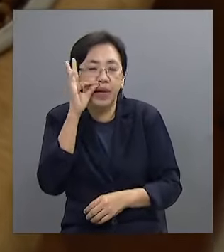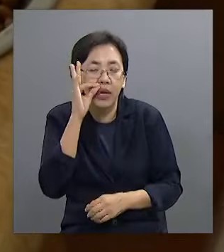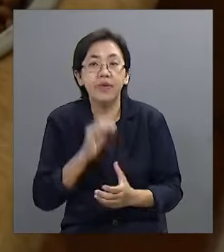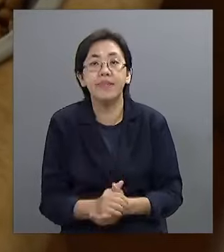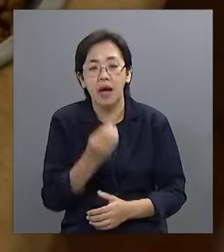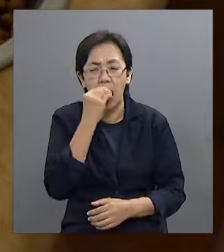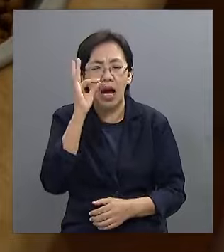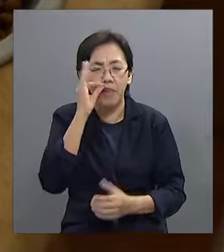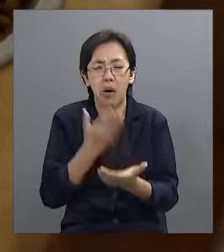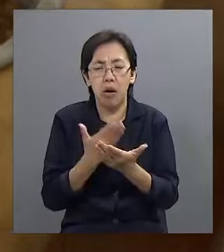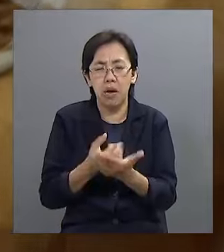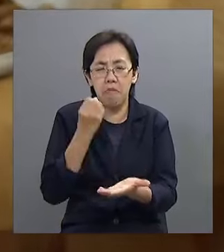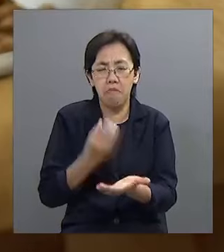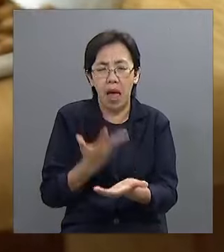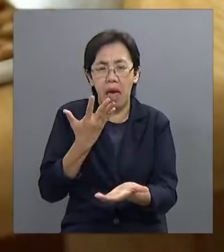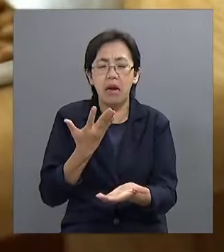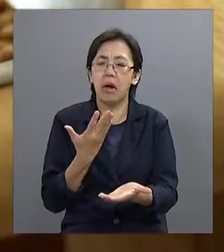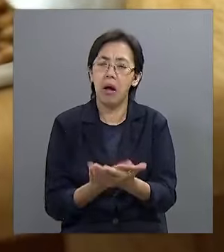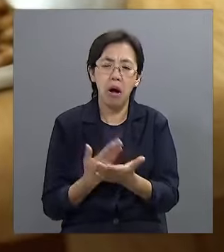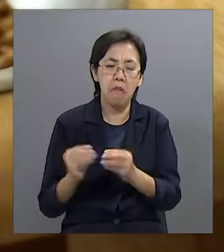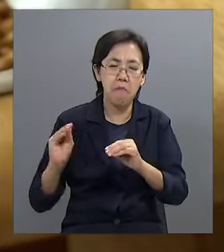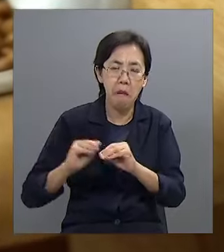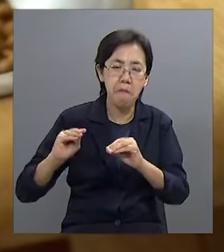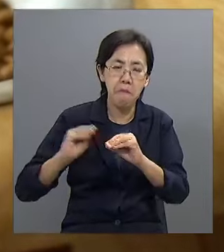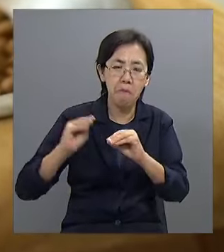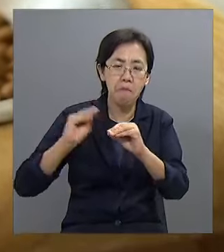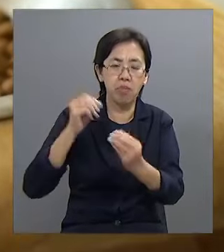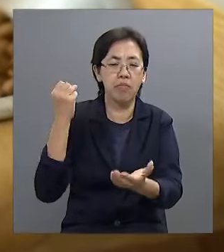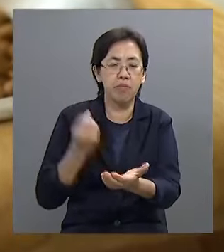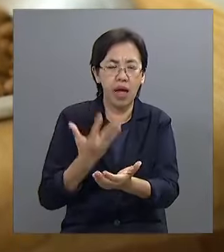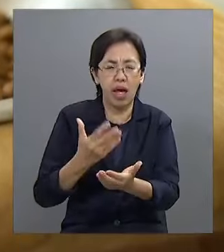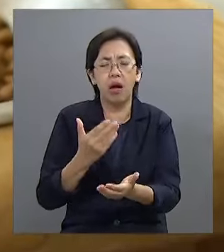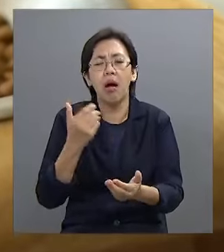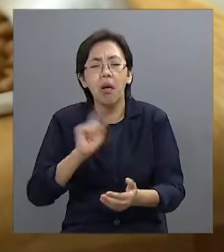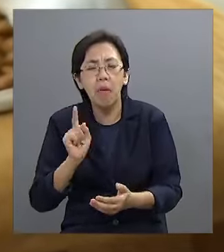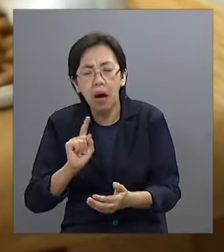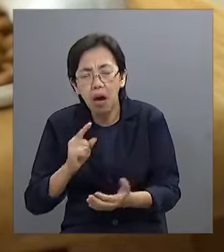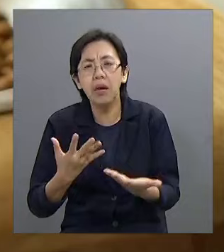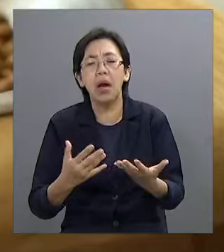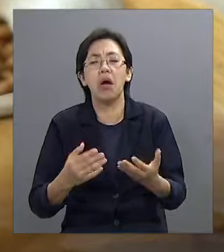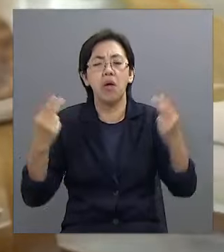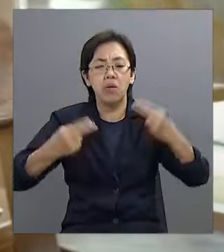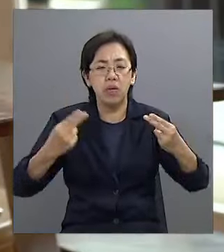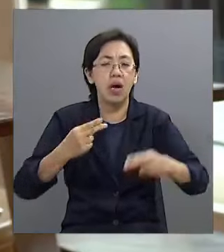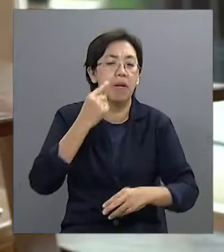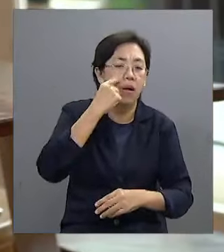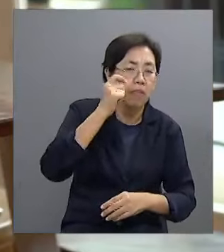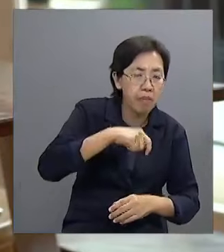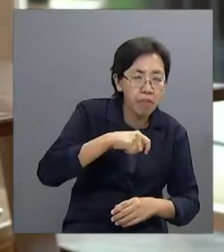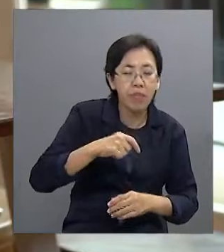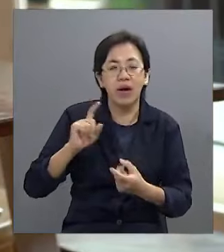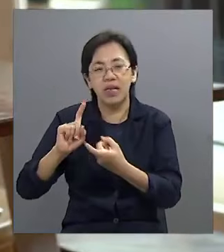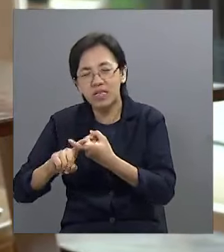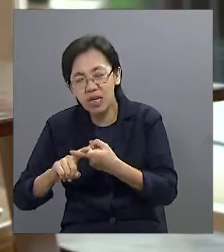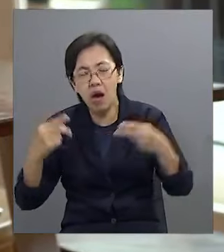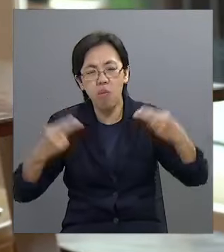ะคะในช่วงโควิดเนี่ยมันมีเรื่องการขนส่งตั้งแต่เรื่องสงครามยูเครนรัสเซียที่มันทำให้อาหารส่วนประกอบของอา